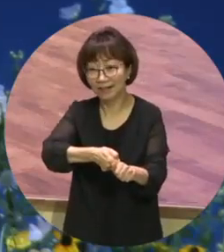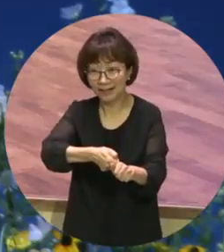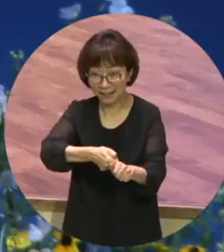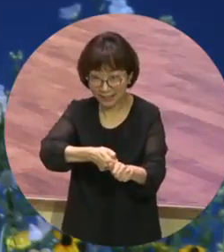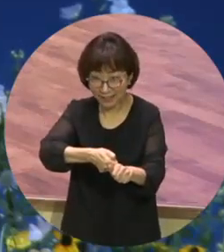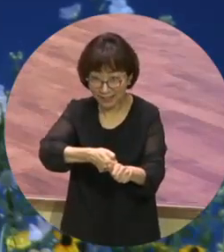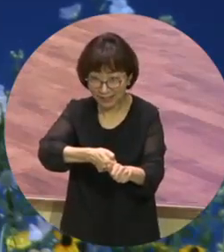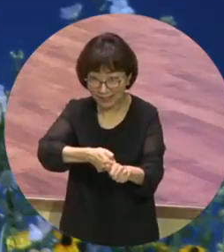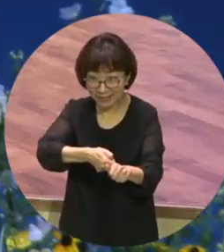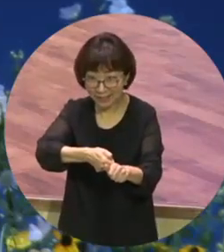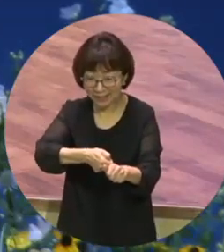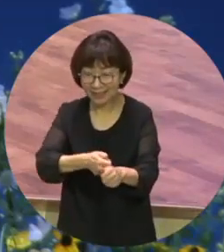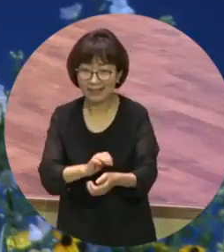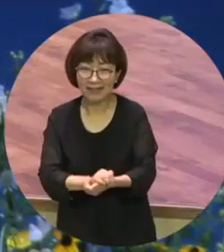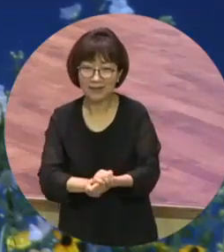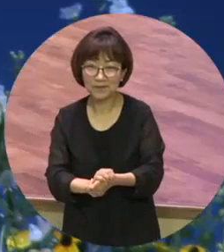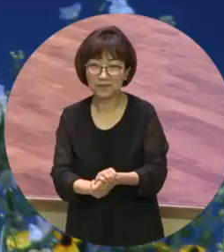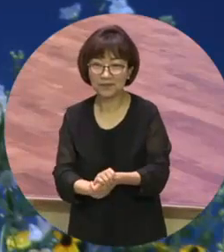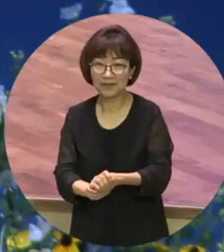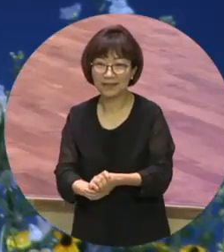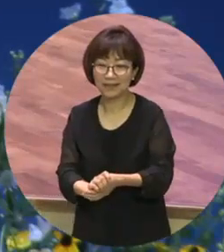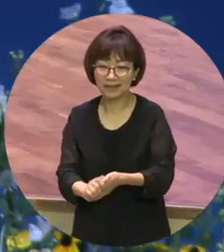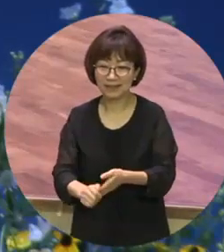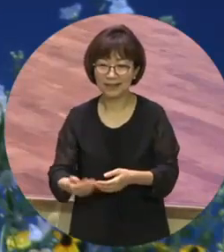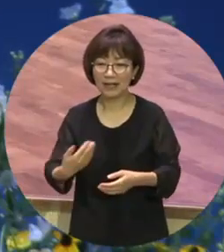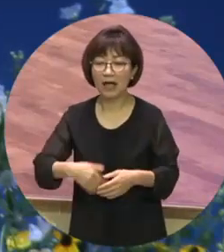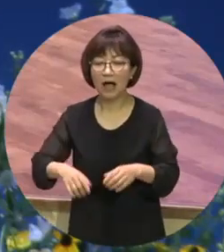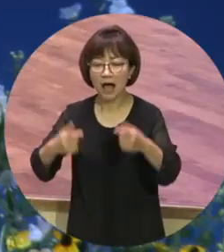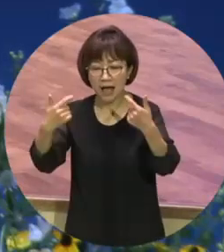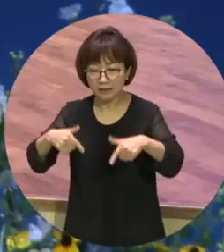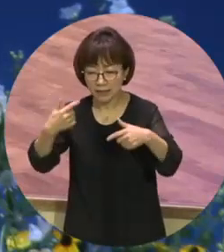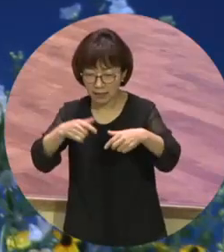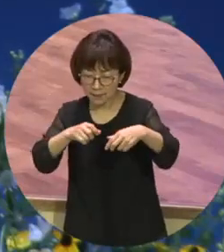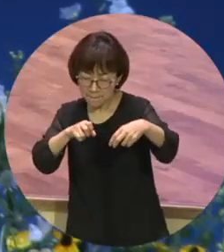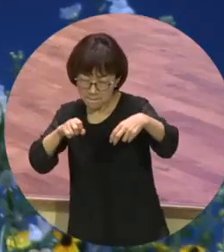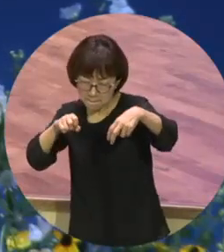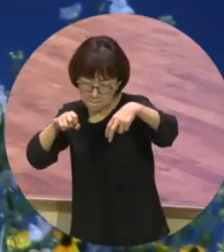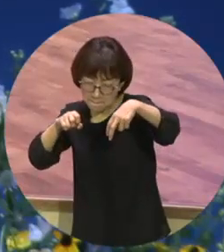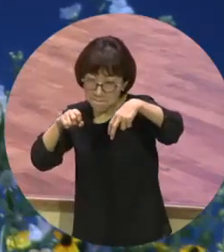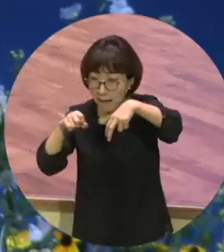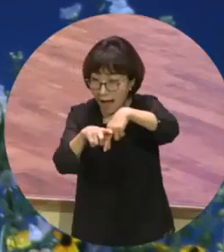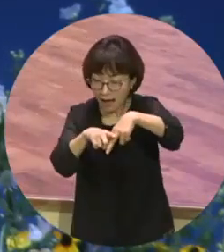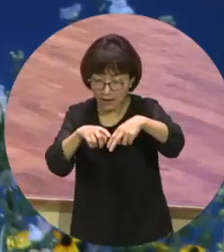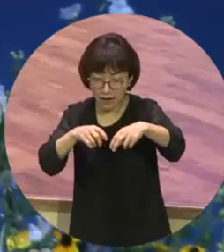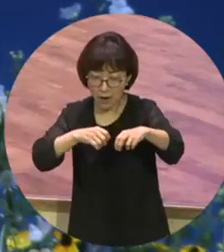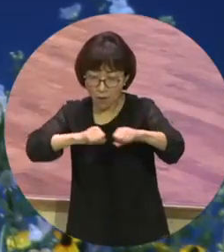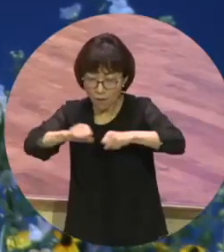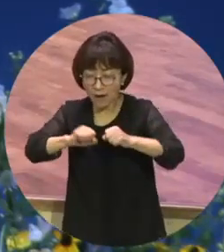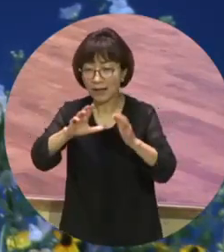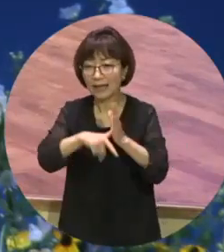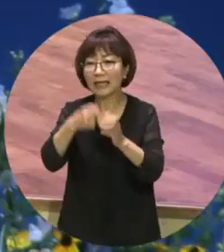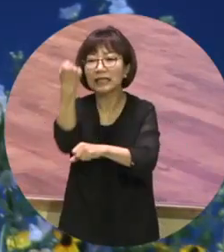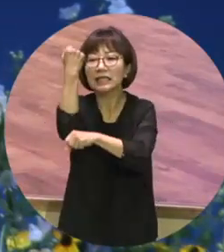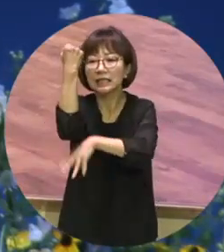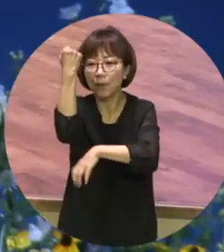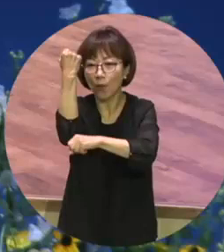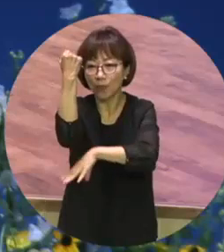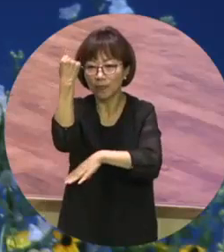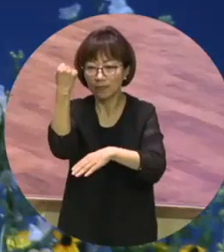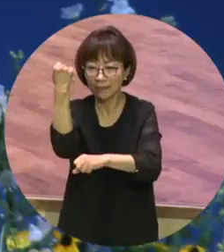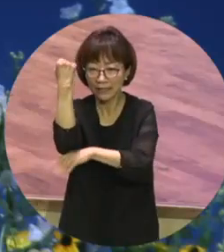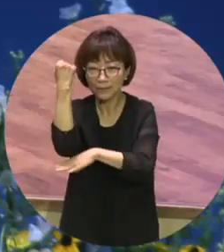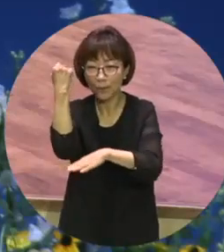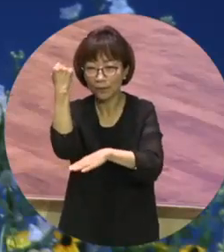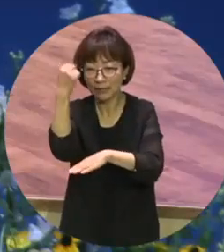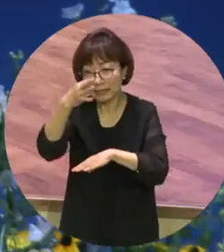무슨 말입니까? 태클에도 기본기가 있다는 거예요. 기본. 아시겠죠? 기본기가 있어요. 기본기.